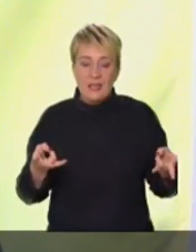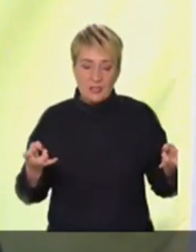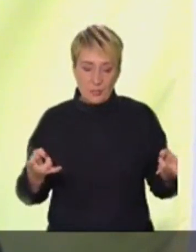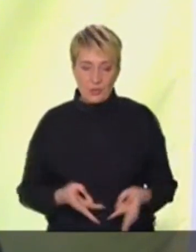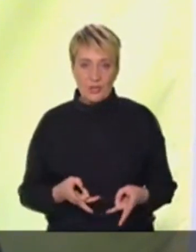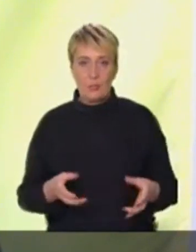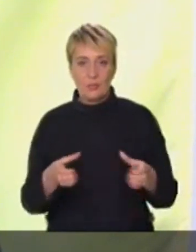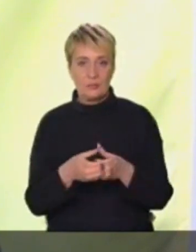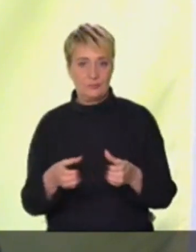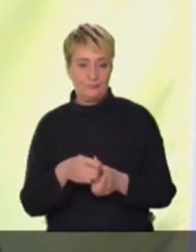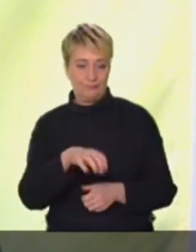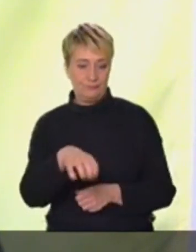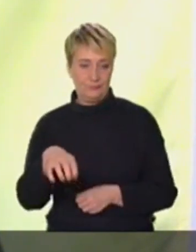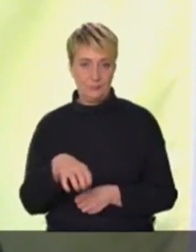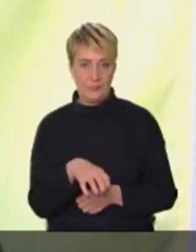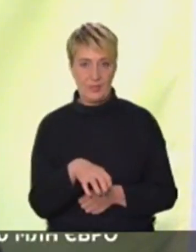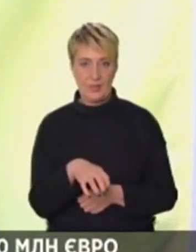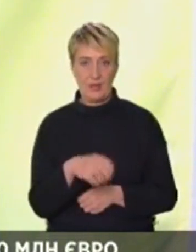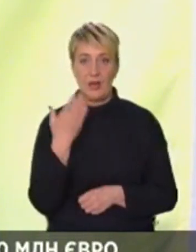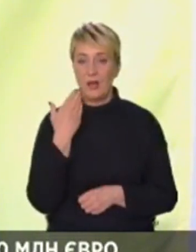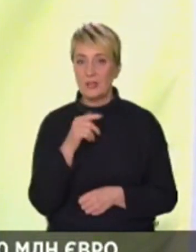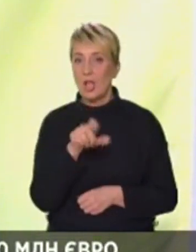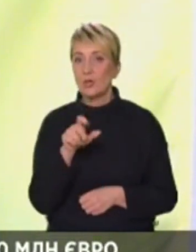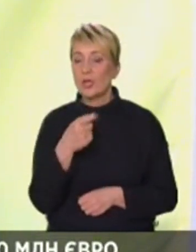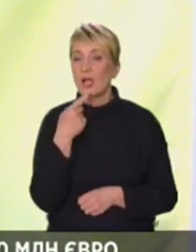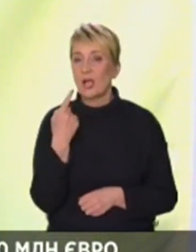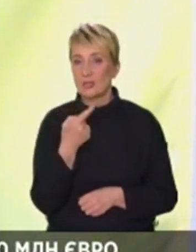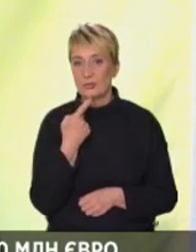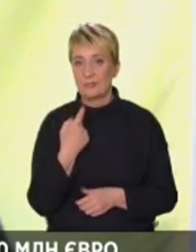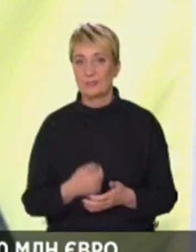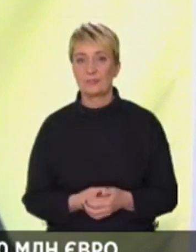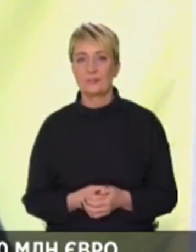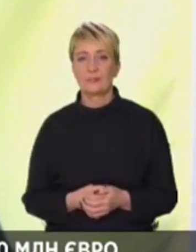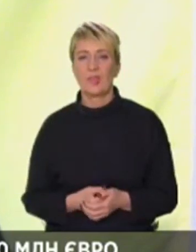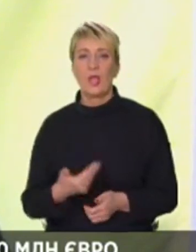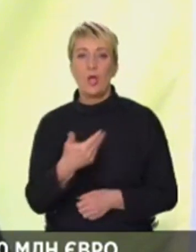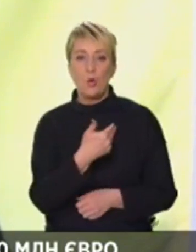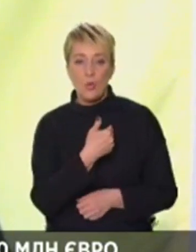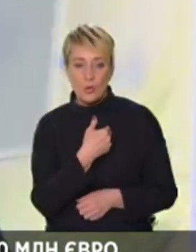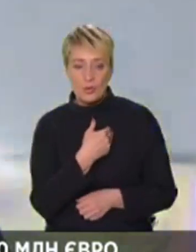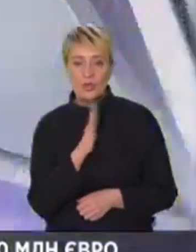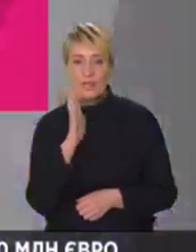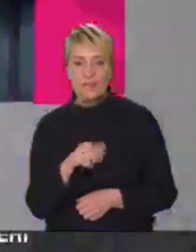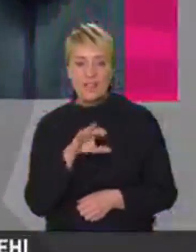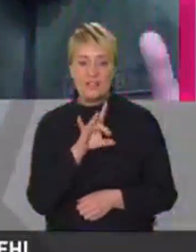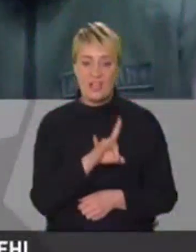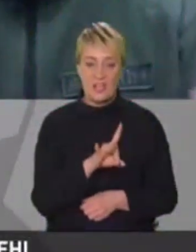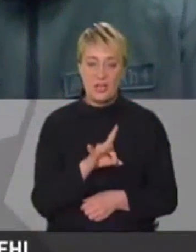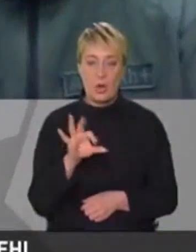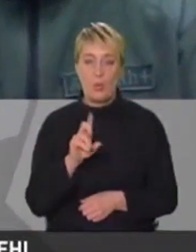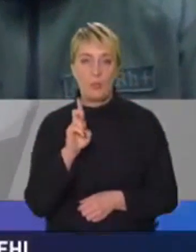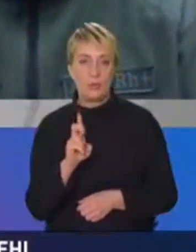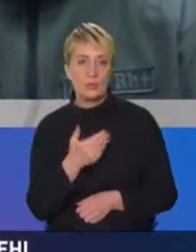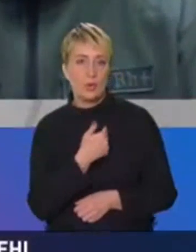штати бригади територіальної оборони. Коли люди кажуть, що хочуть в територіальну оборону, вважають, що потрібно, щоб було більше